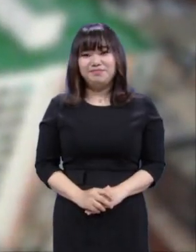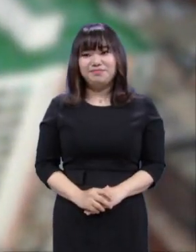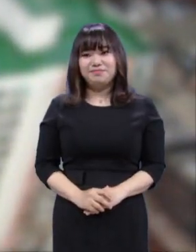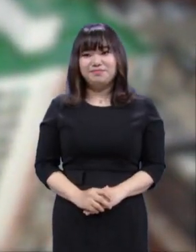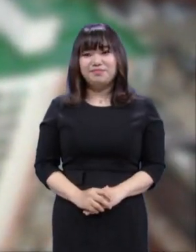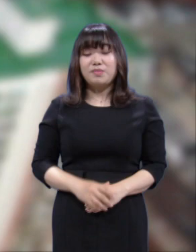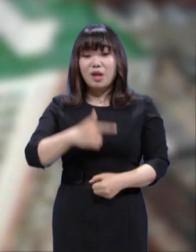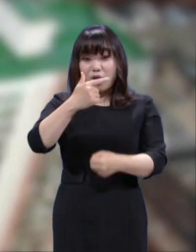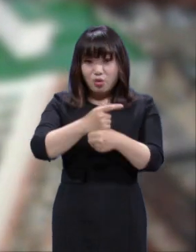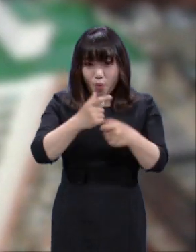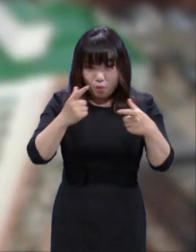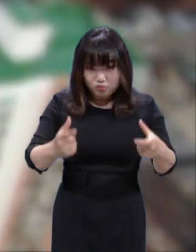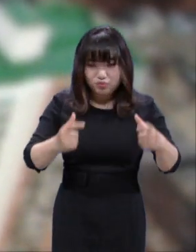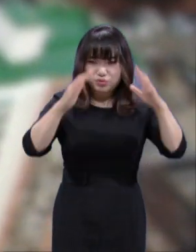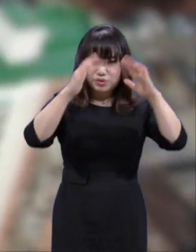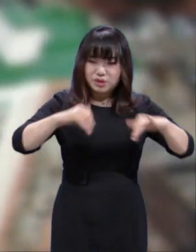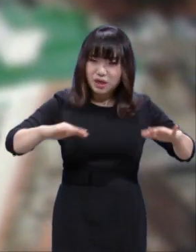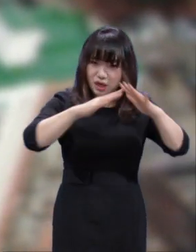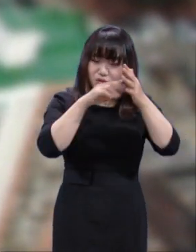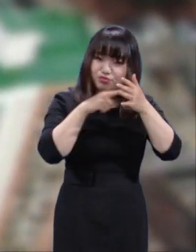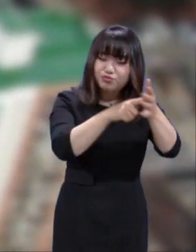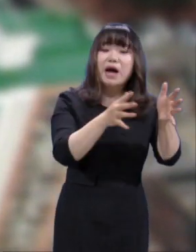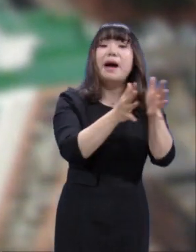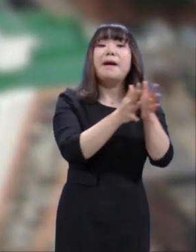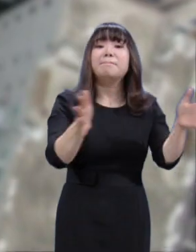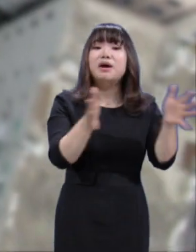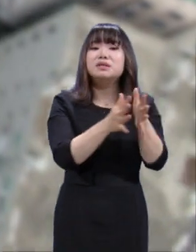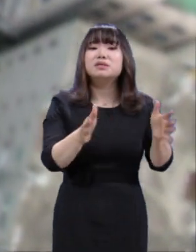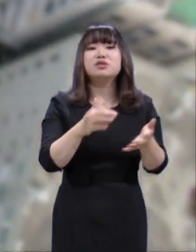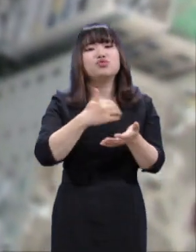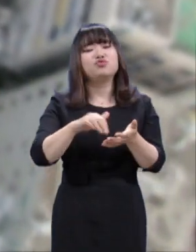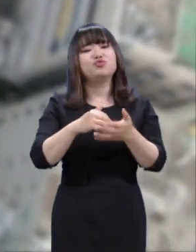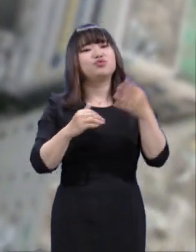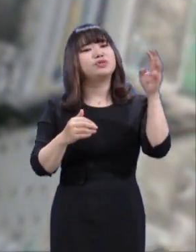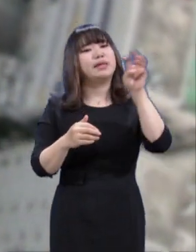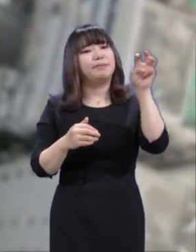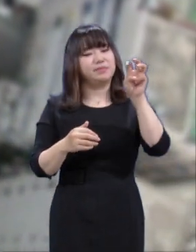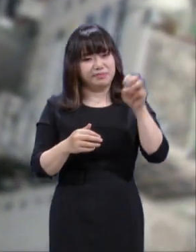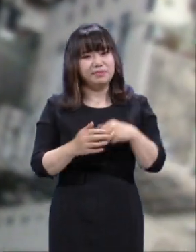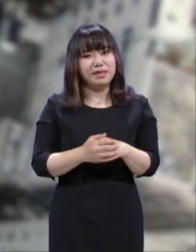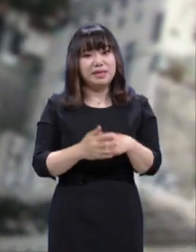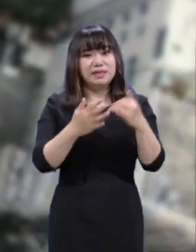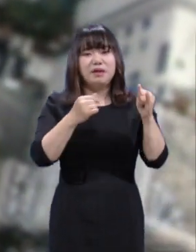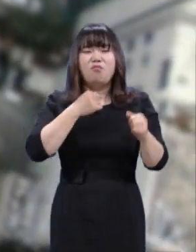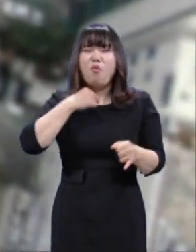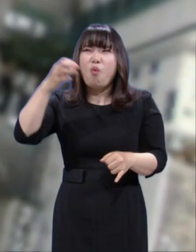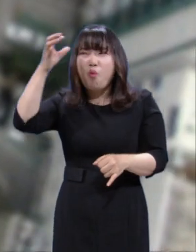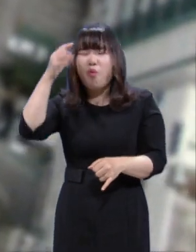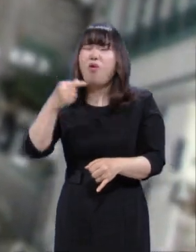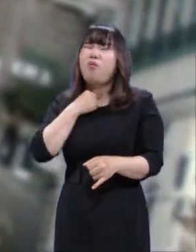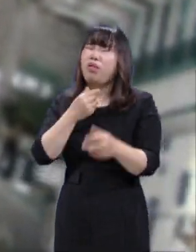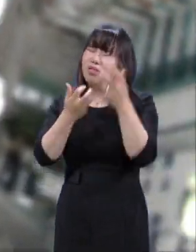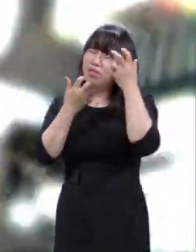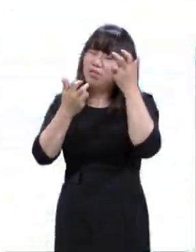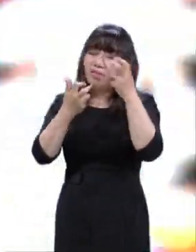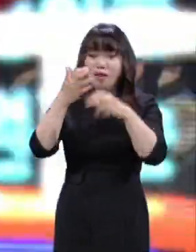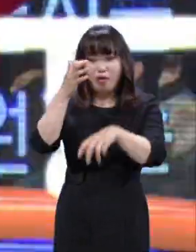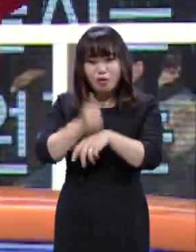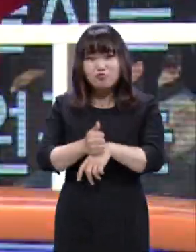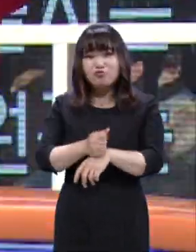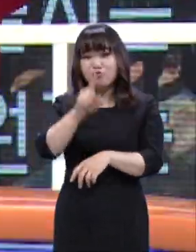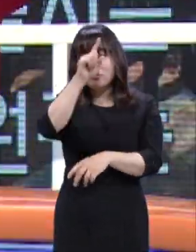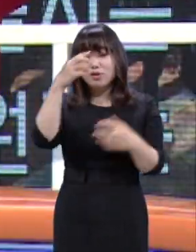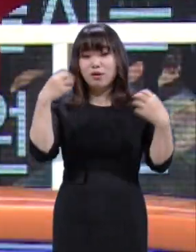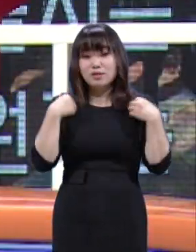현재 노원구에서 재건축을 추진하고 있는 아파트 단지는 모두 30여 곳. 주민들의 바람이 워낙 간절한 만큼 두